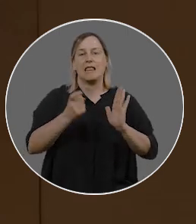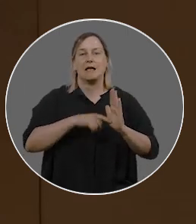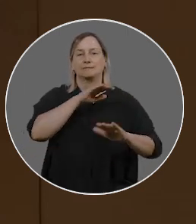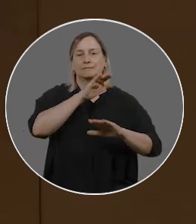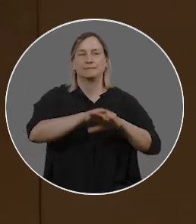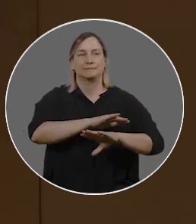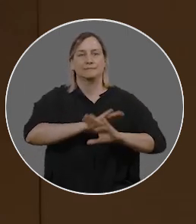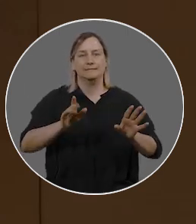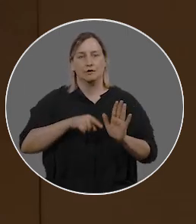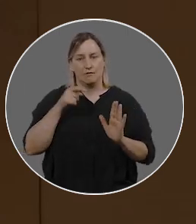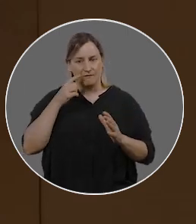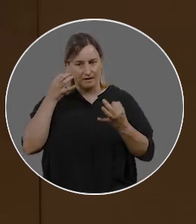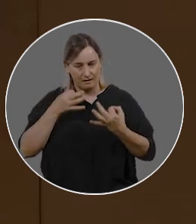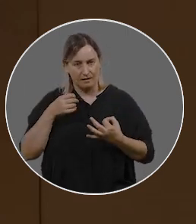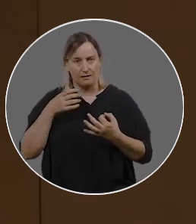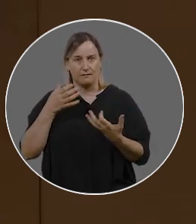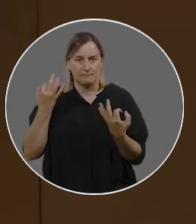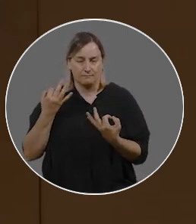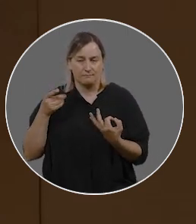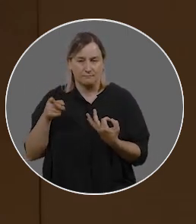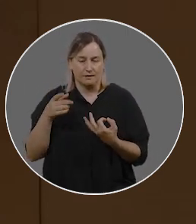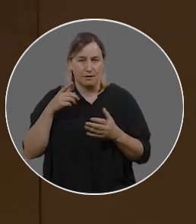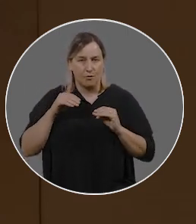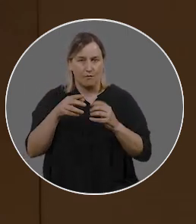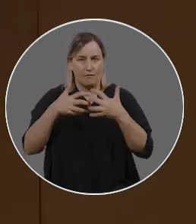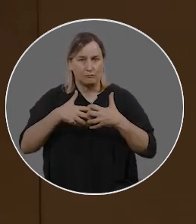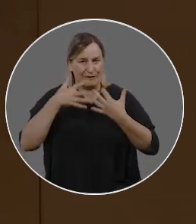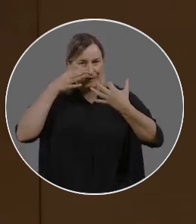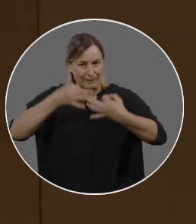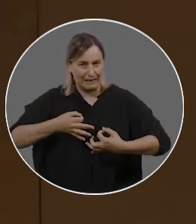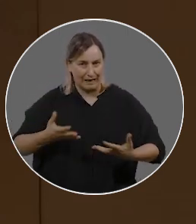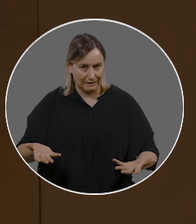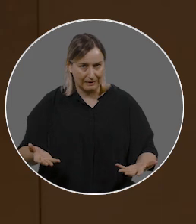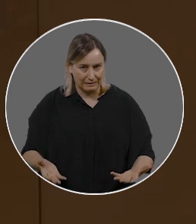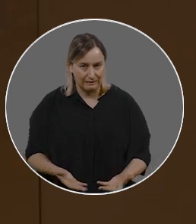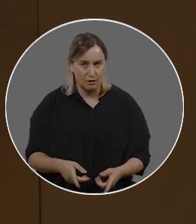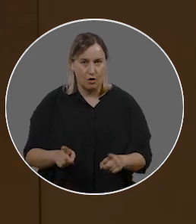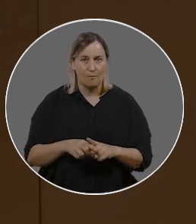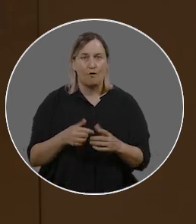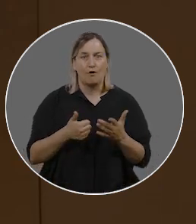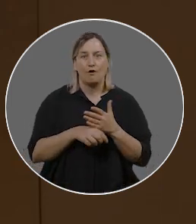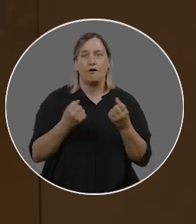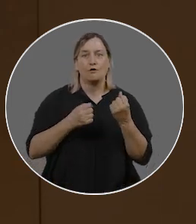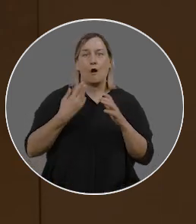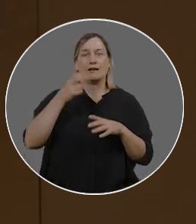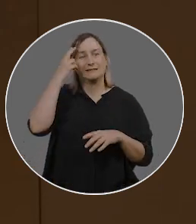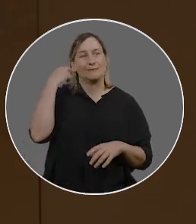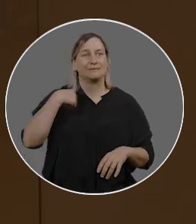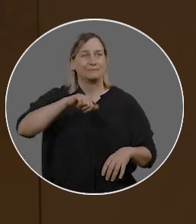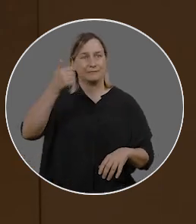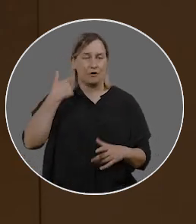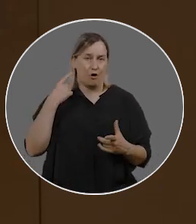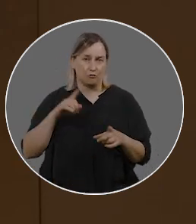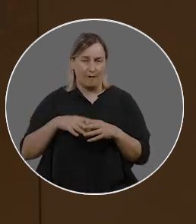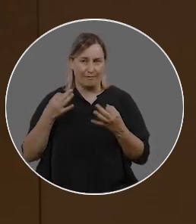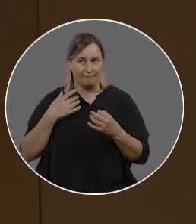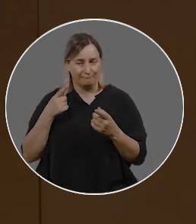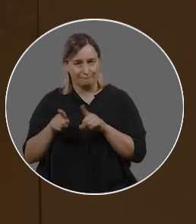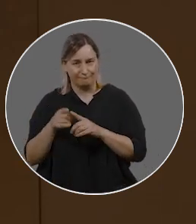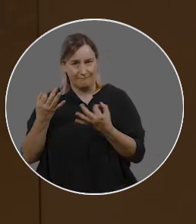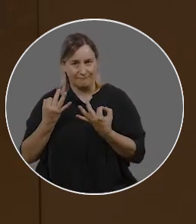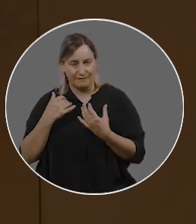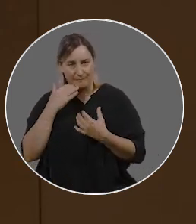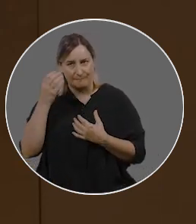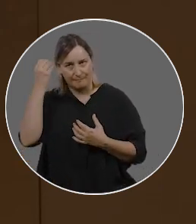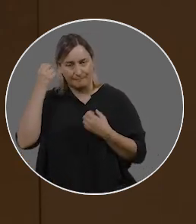accessible, a més, pues, que funcioni de veritat, no? Una mica com el carnet de conduir. No només és passar l'examen, sinó saber conduir. I això a